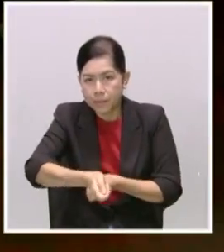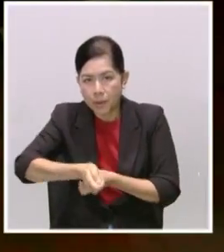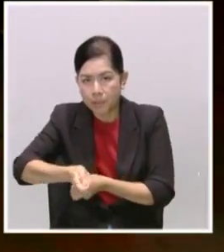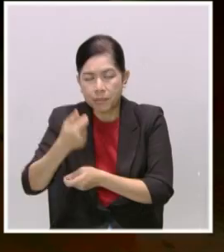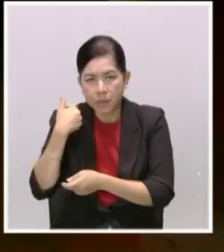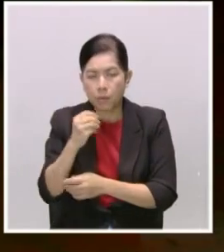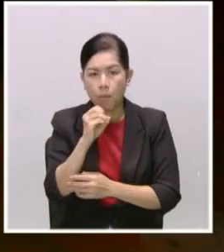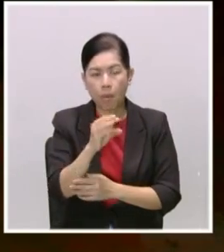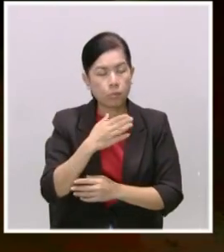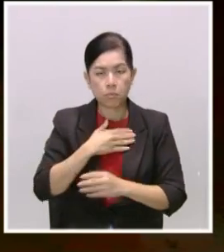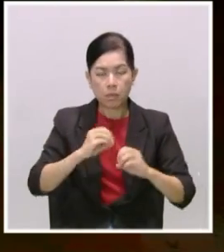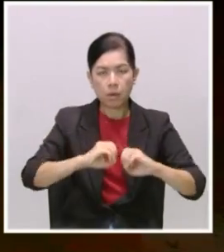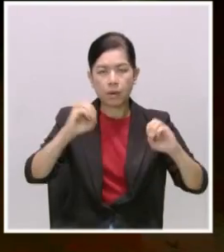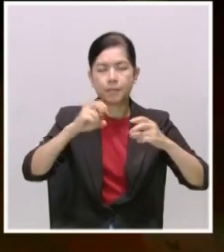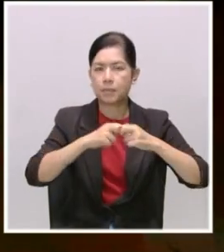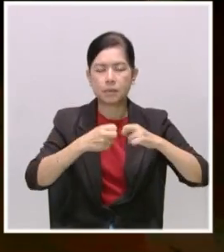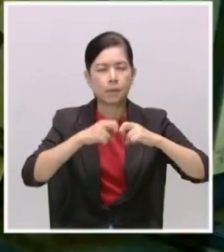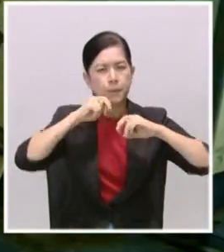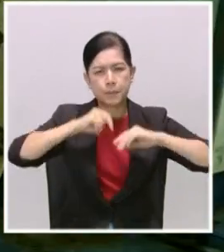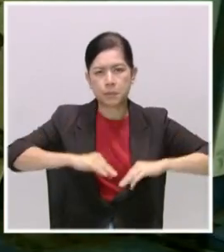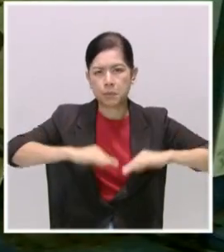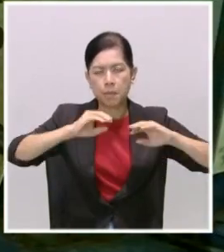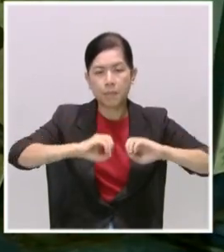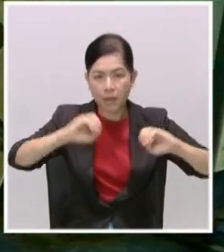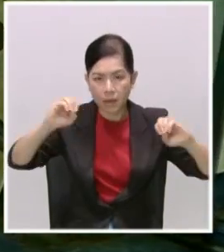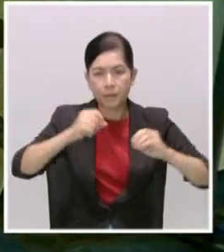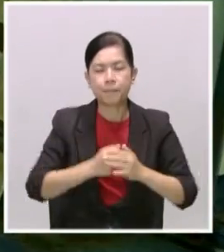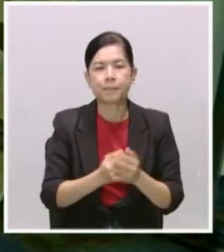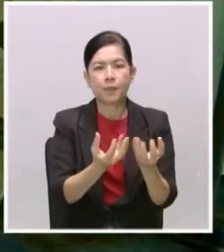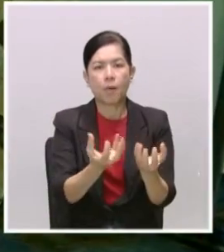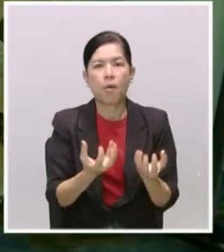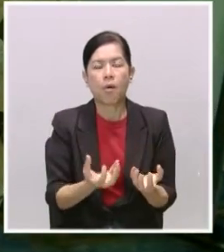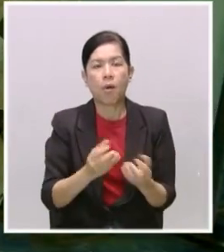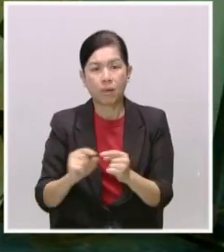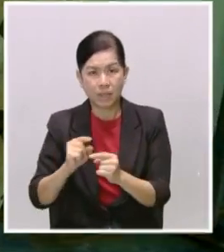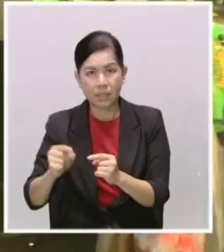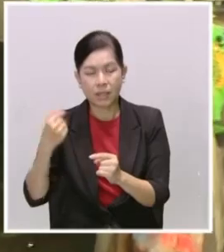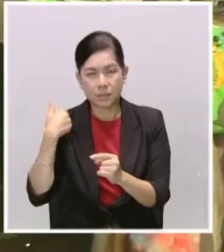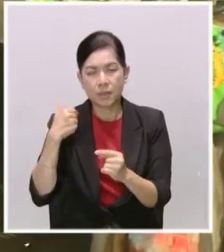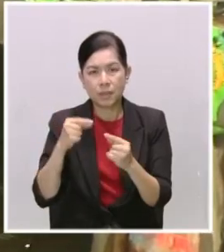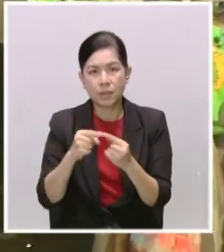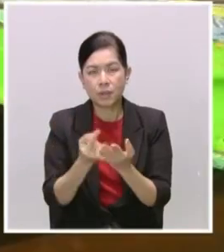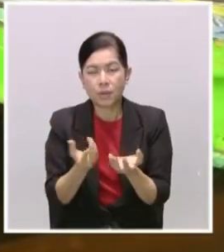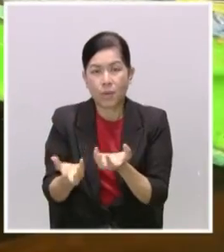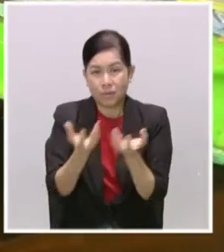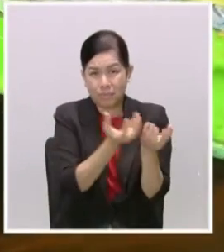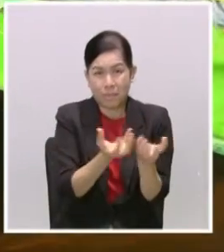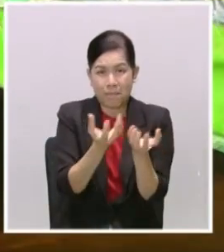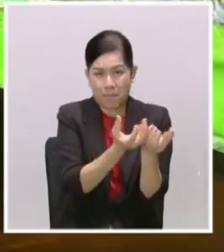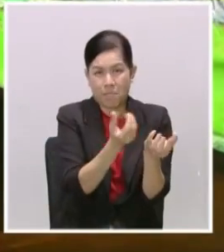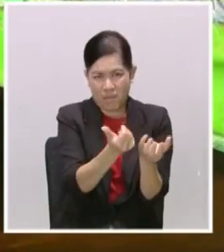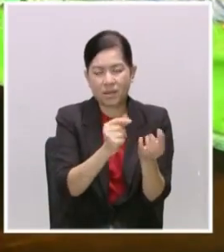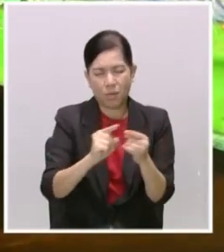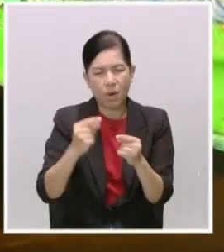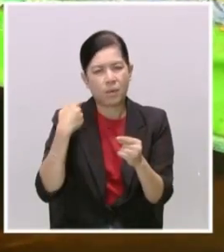แรกนับตั้งแต่ย้ายมาอยู่อาศัยซึ่งแม้ว่าข้าวของโดยเฉพาะเครื่องใช้ไฟฟ้าจะสามารถยกขึ้นสู่ที่สูงได้แต่ข้าวของส่วนใหญ่ในบ้าน